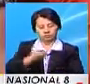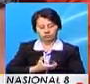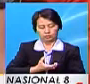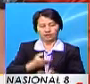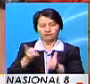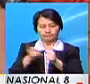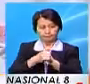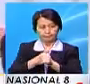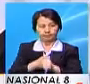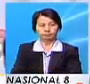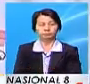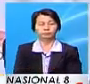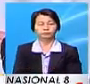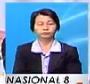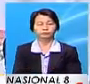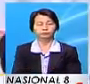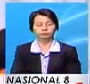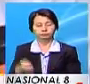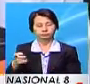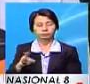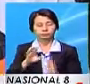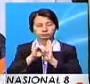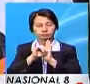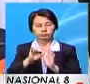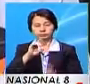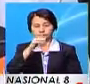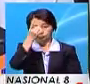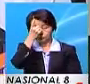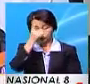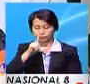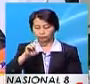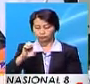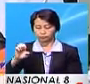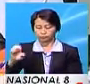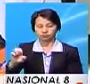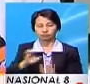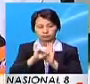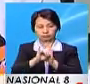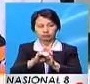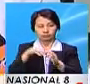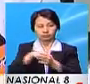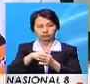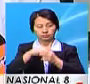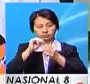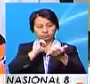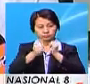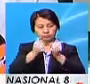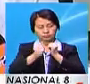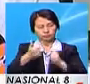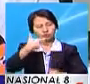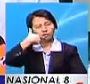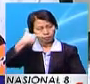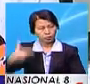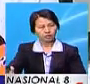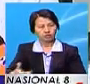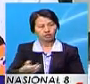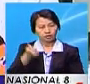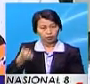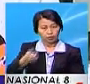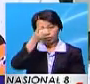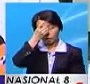pertama negaraon in in Malaysian Sports for long time